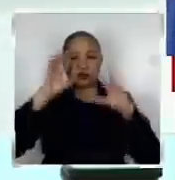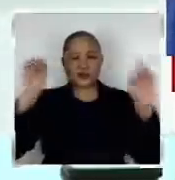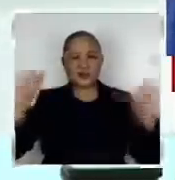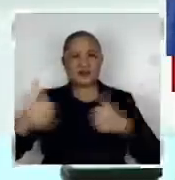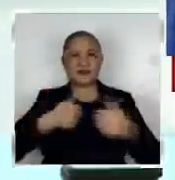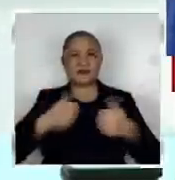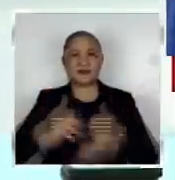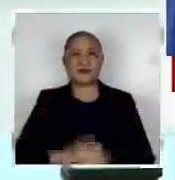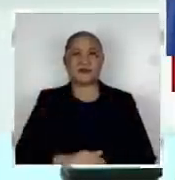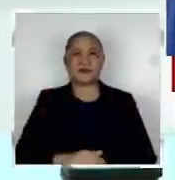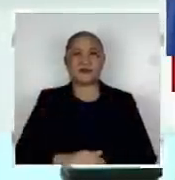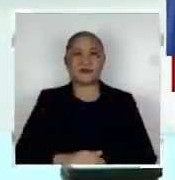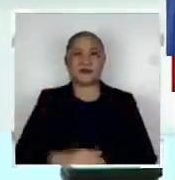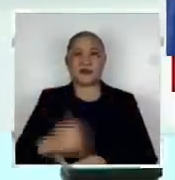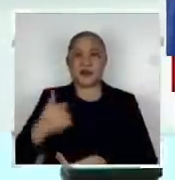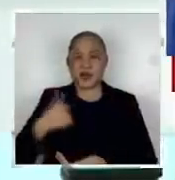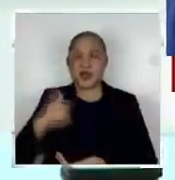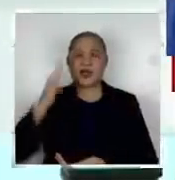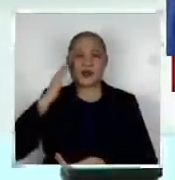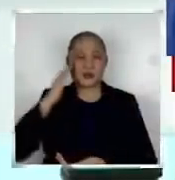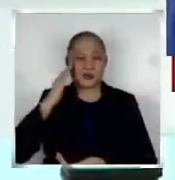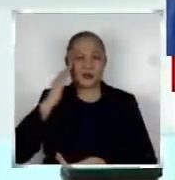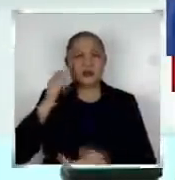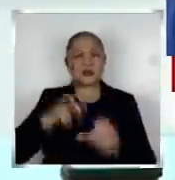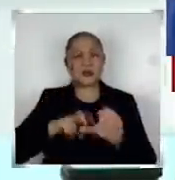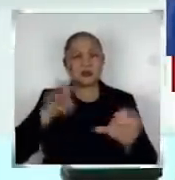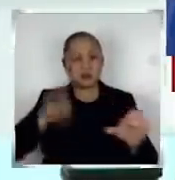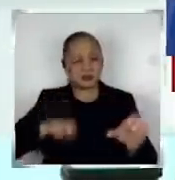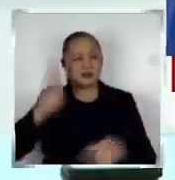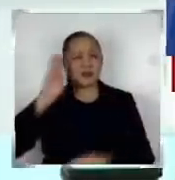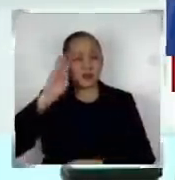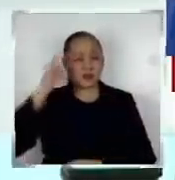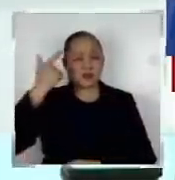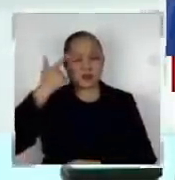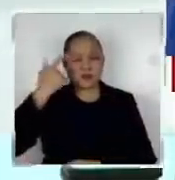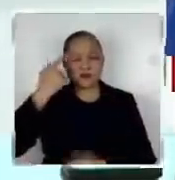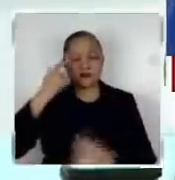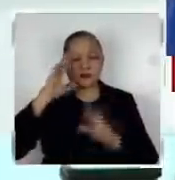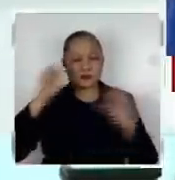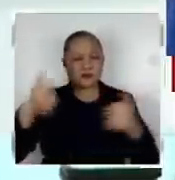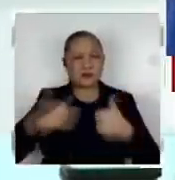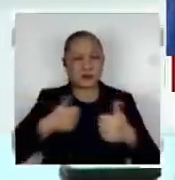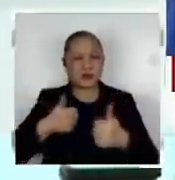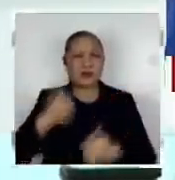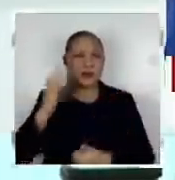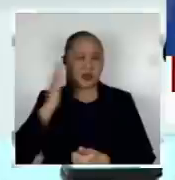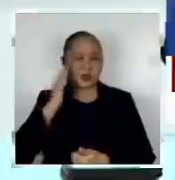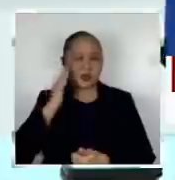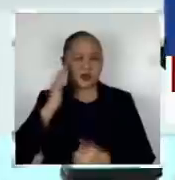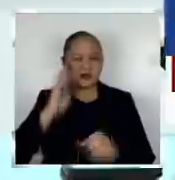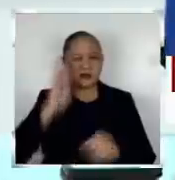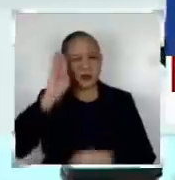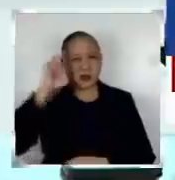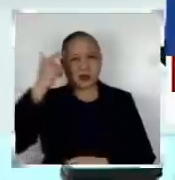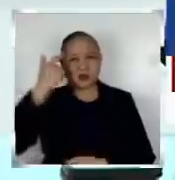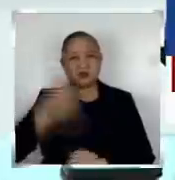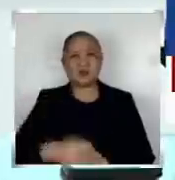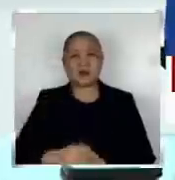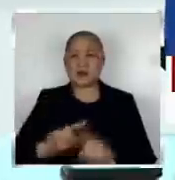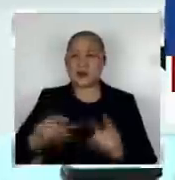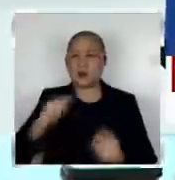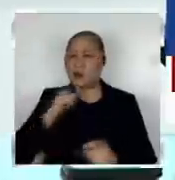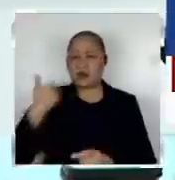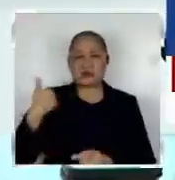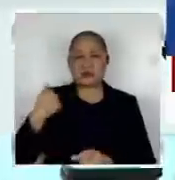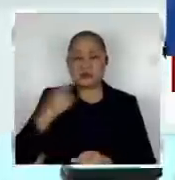lang kung naibawaan ano, ang nag-withdraw na si, balita na nag-withdraw si Bongo. Pero wala pa na ako na-confirm.